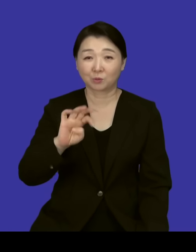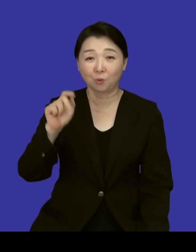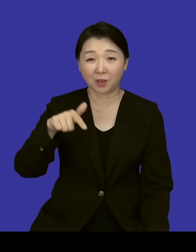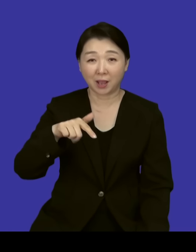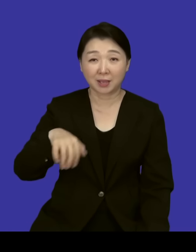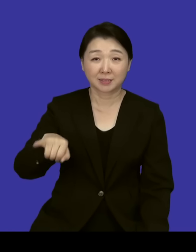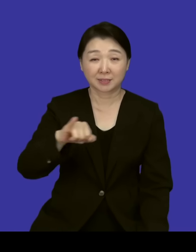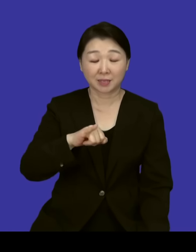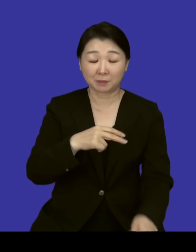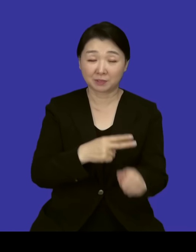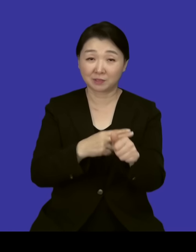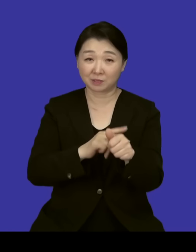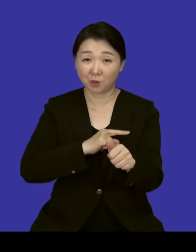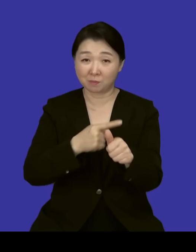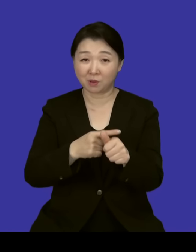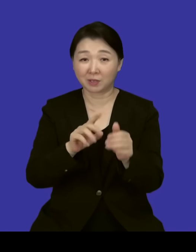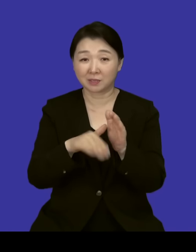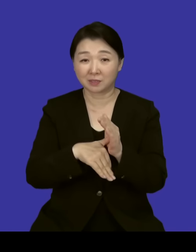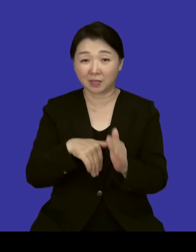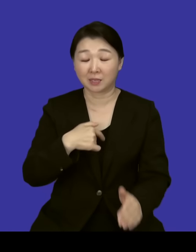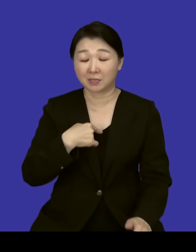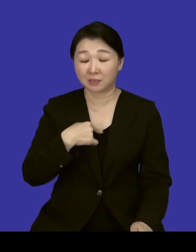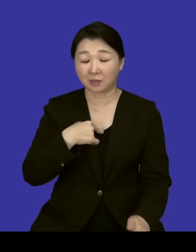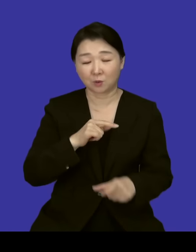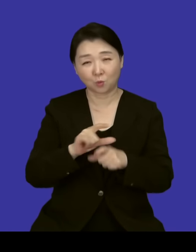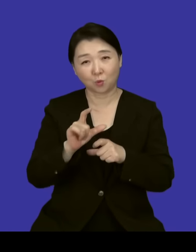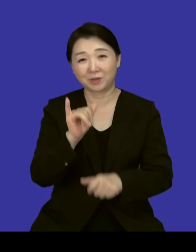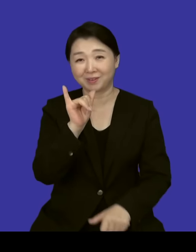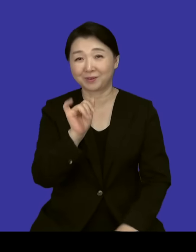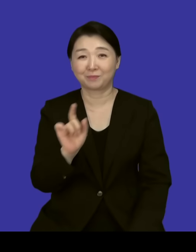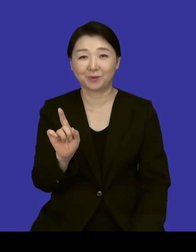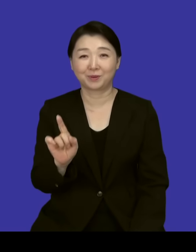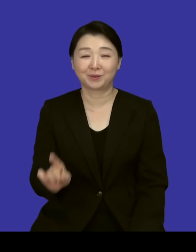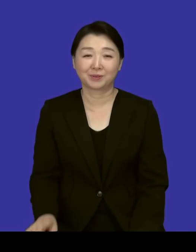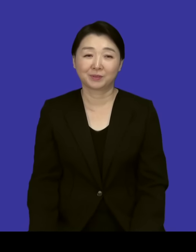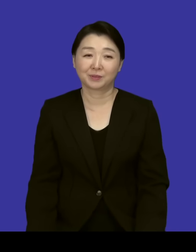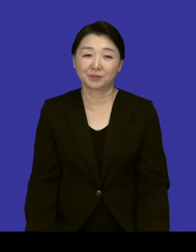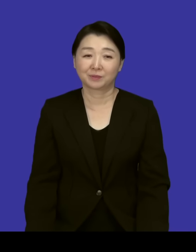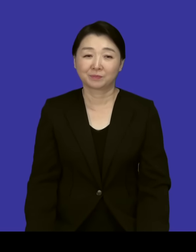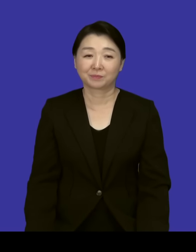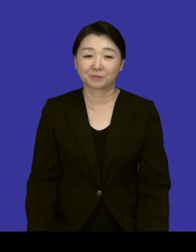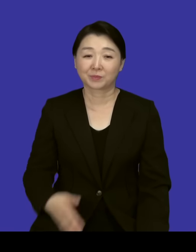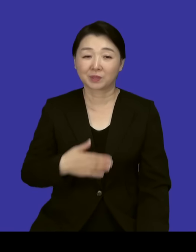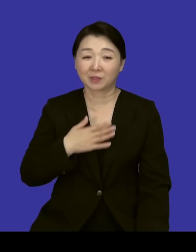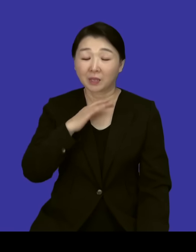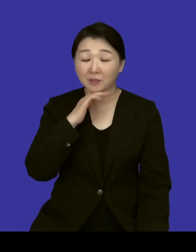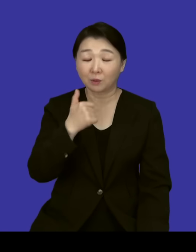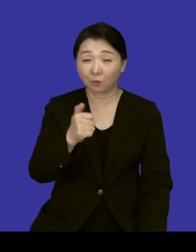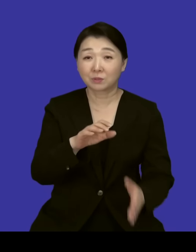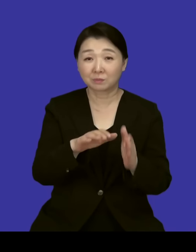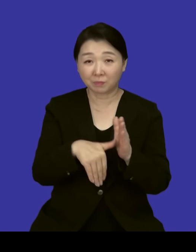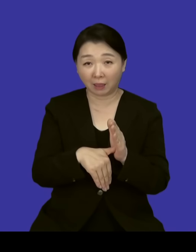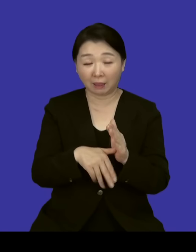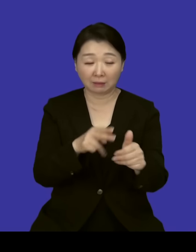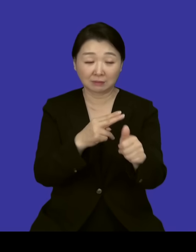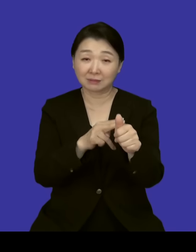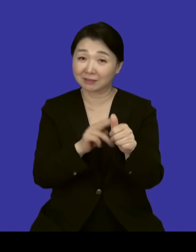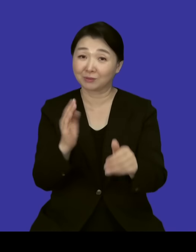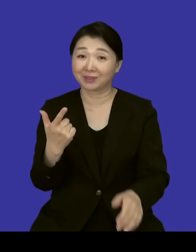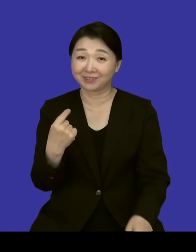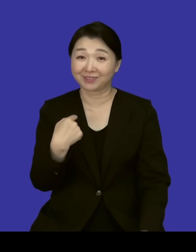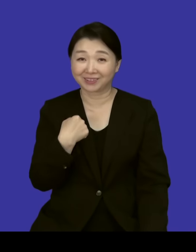별명이 붙었을 때 네. 심각하게 제가 고민을 해봤었거든요. 네네. 하필이면 제 나이 50대 동학개미의 스승이